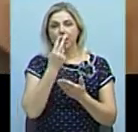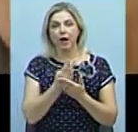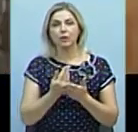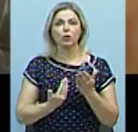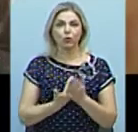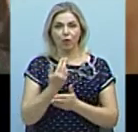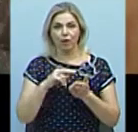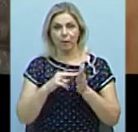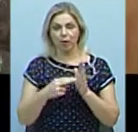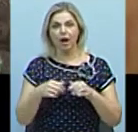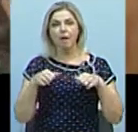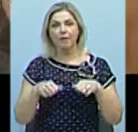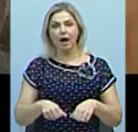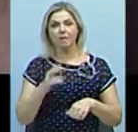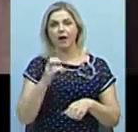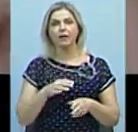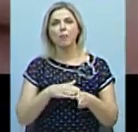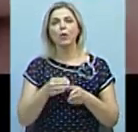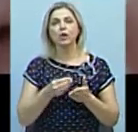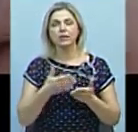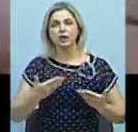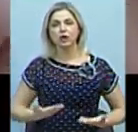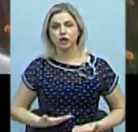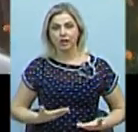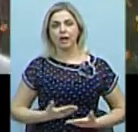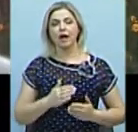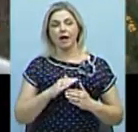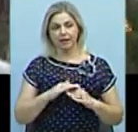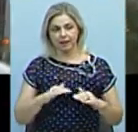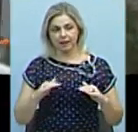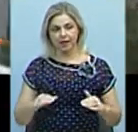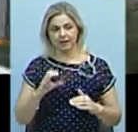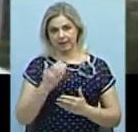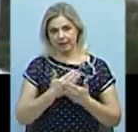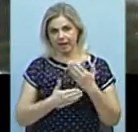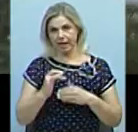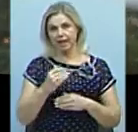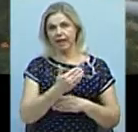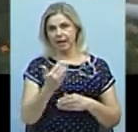«Право на повноцінне життя особливих дітей Миколаївщини та їх родин».